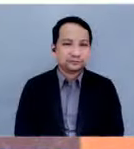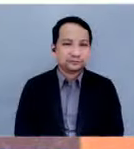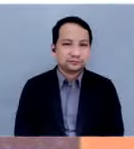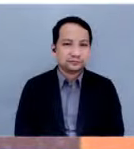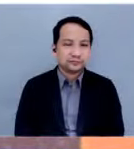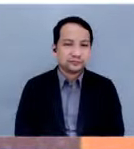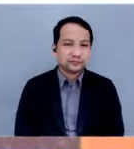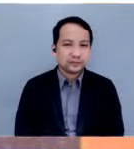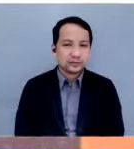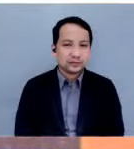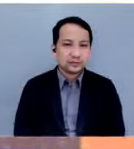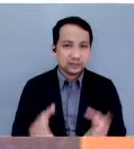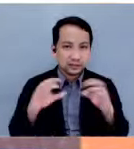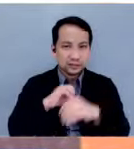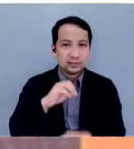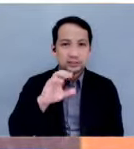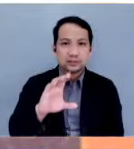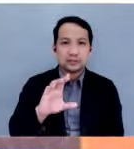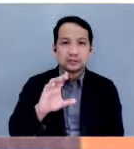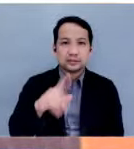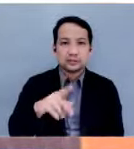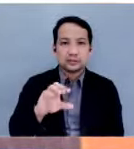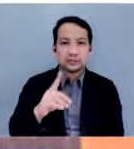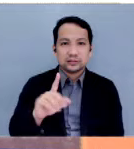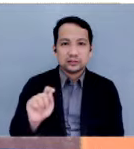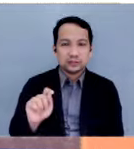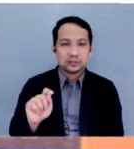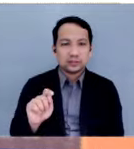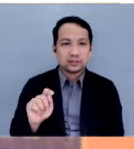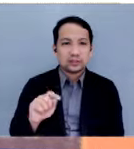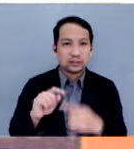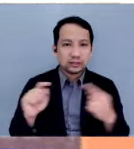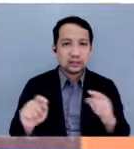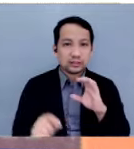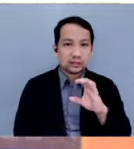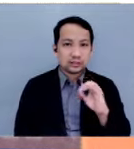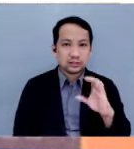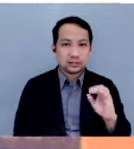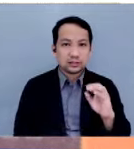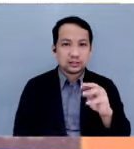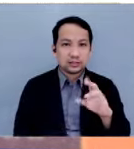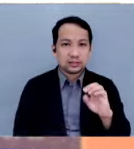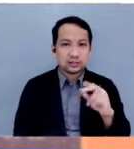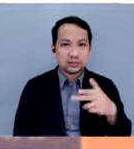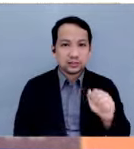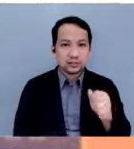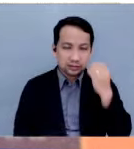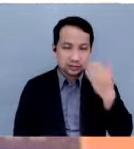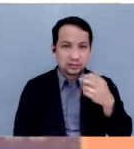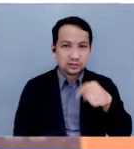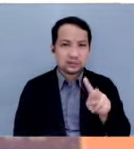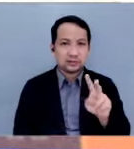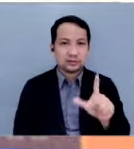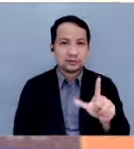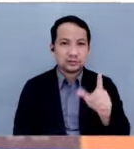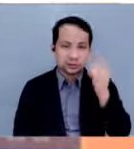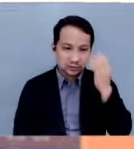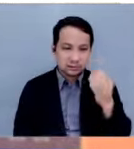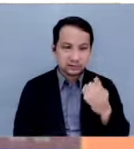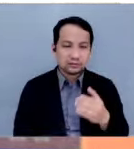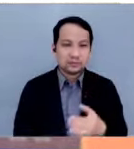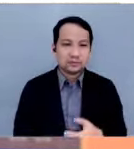Tinapos ng PLDT high-speed hitters ang undefeated streak ng Choco Mucho Flying Titans sa PBL All-Filipino Conference.